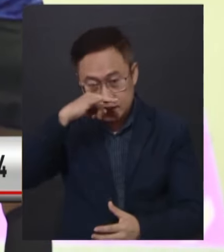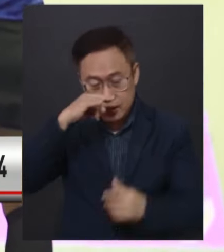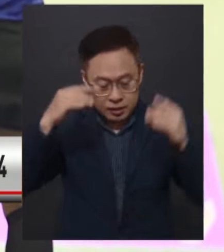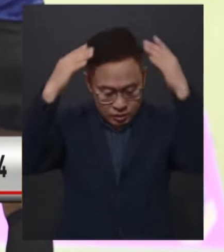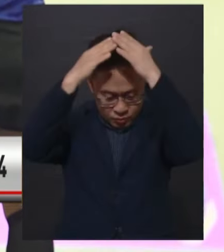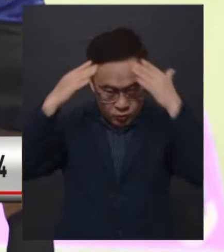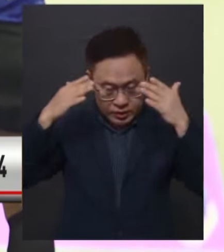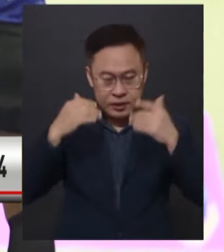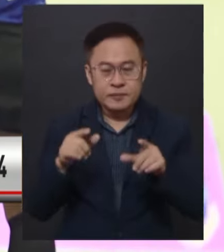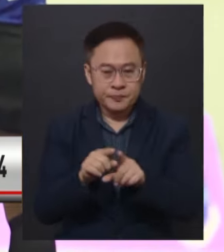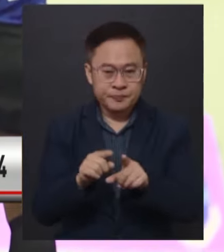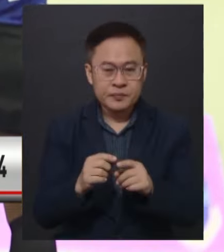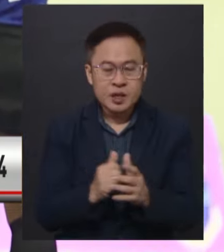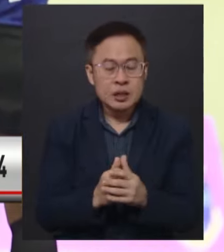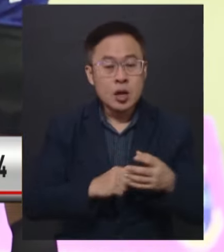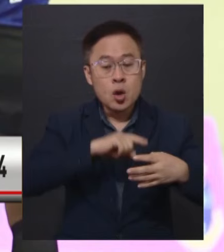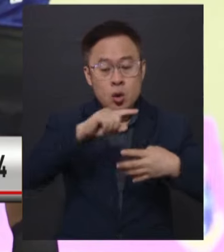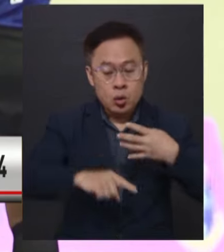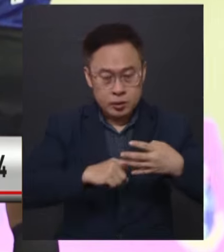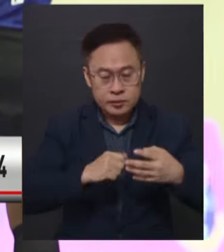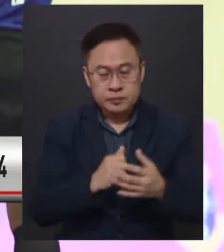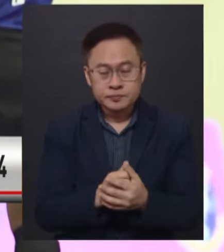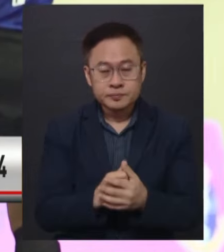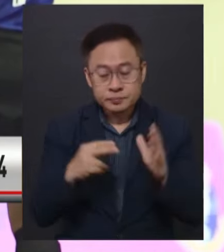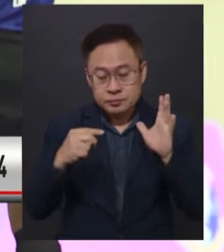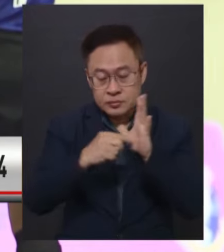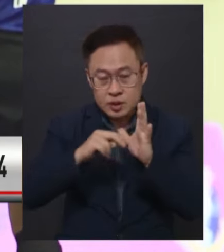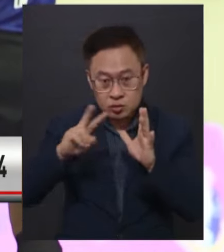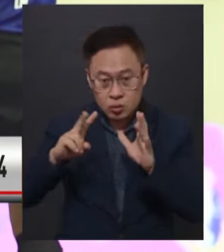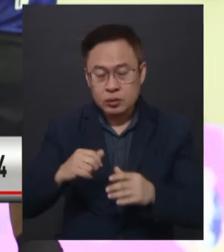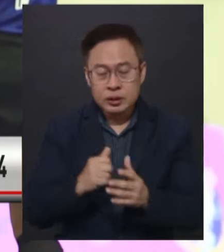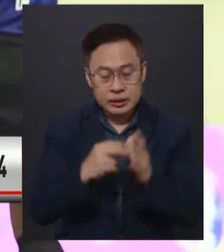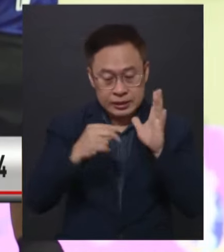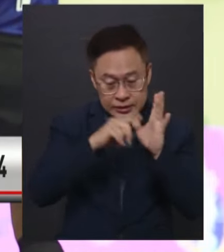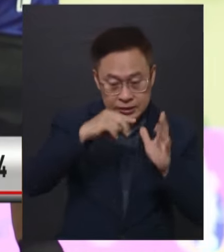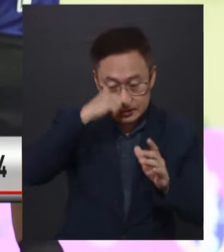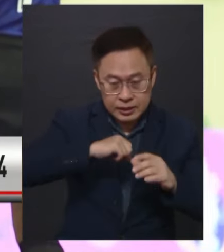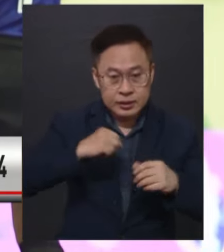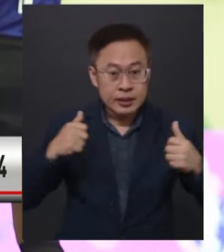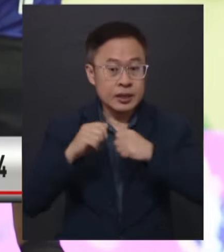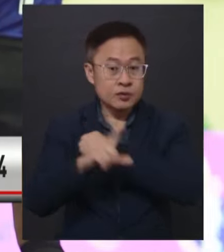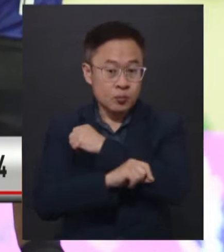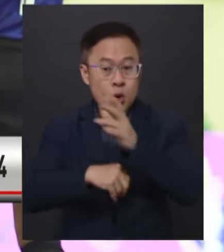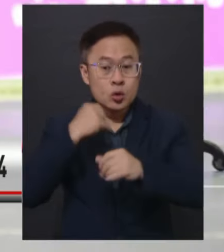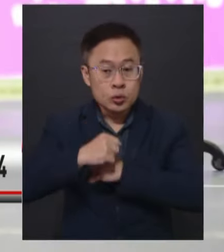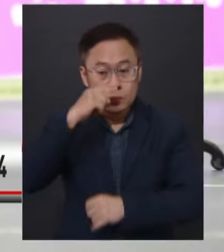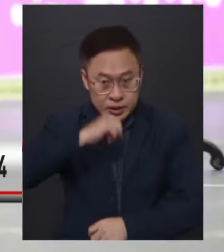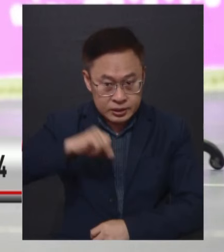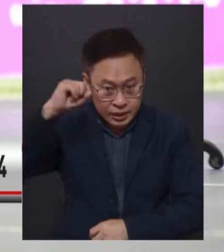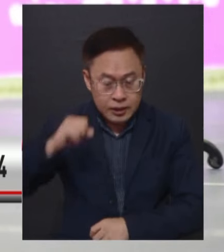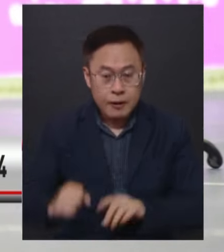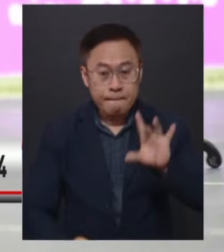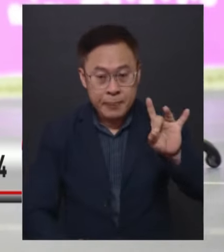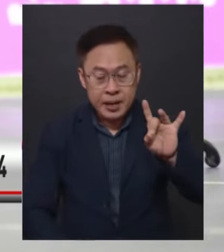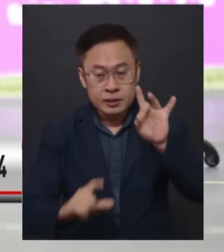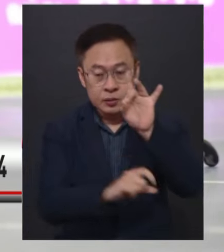เกมที่ 2ของรอบแบ่งกลุ่มนะคะโดยเกมแรกเอาชนะสิงคโปร์มาได้8-0โดยเกมที่ 2พบกับ